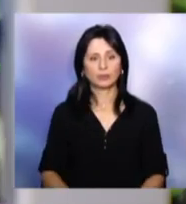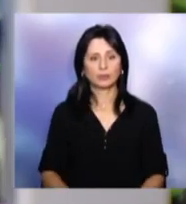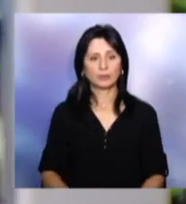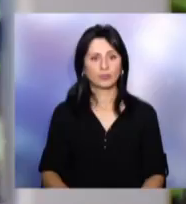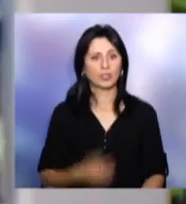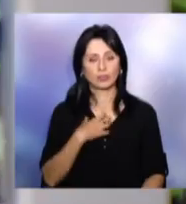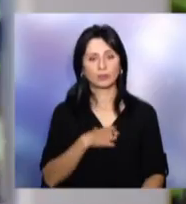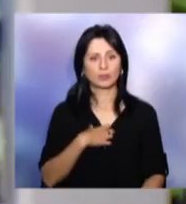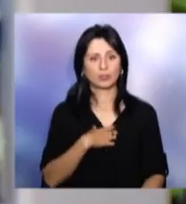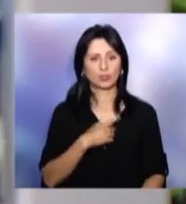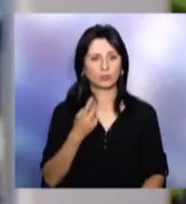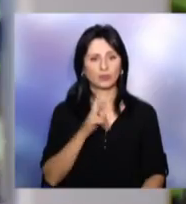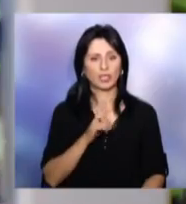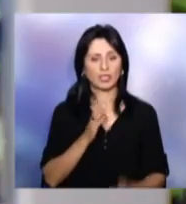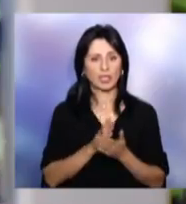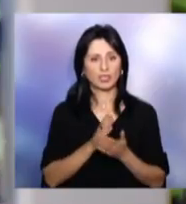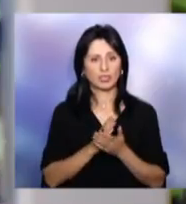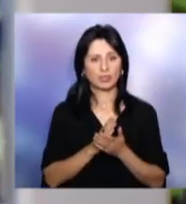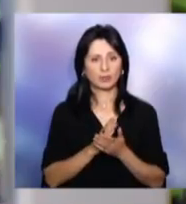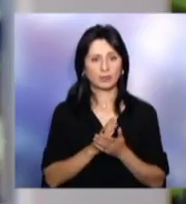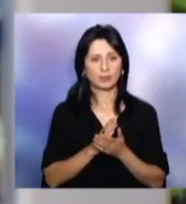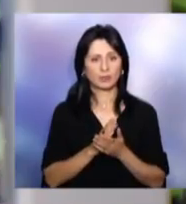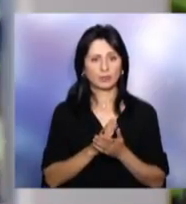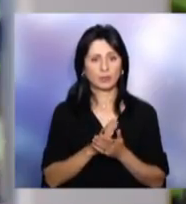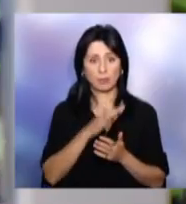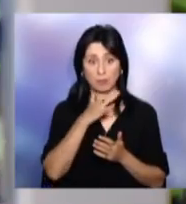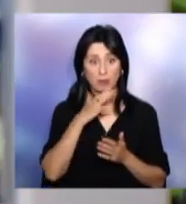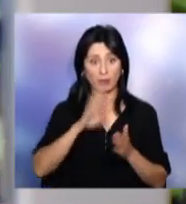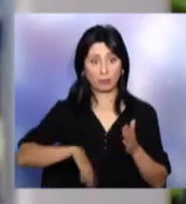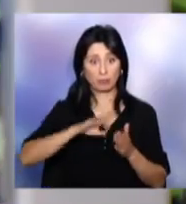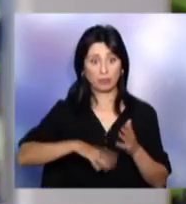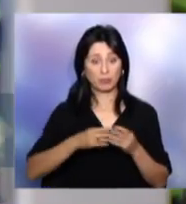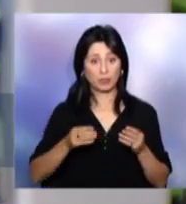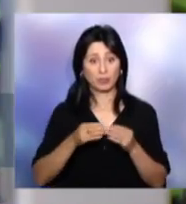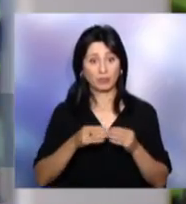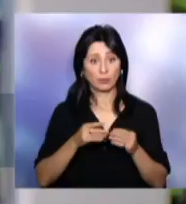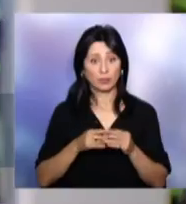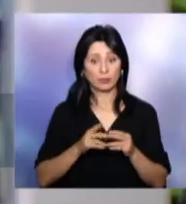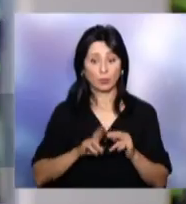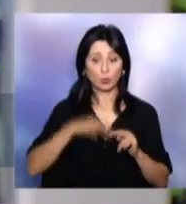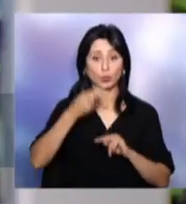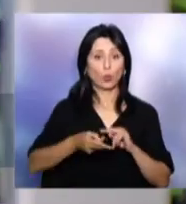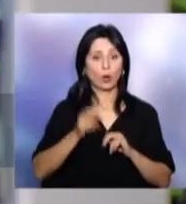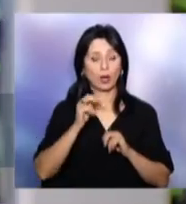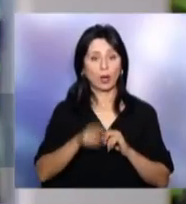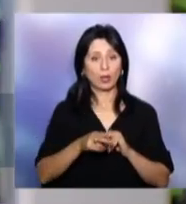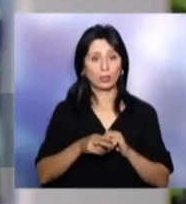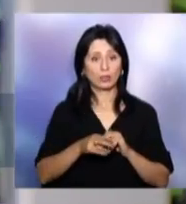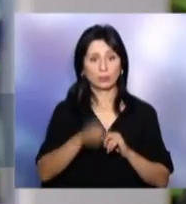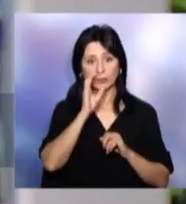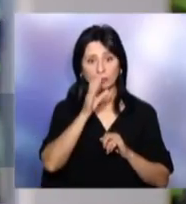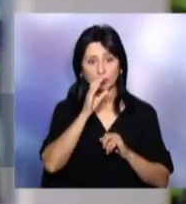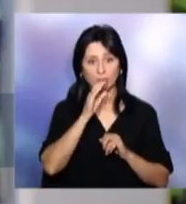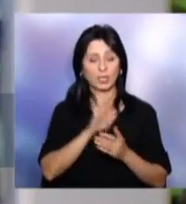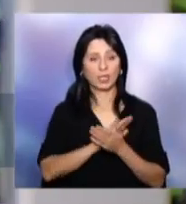დროს მნიშვნელოვანია პირველი რაც არის ეს, რადგან ბევრ სითხეს ვკარგავთ. ავინა ზღაუროთ ეს სითხე და მივიღოთ. და